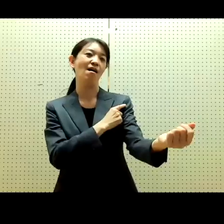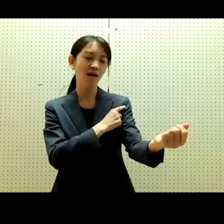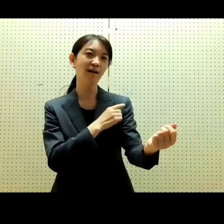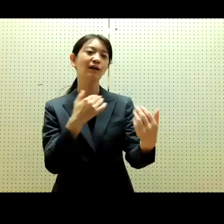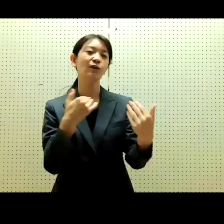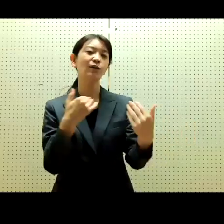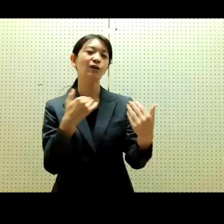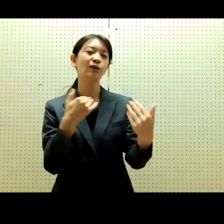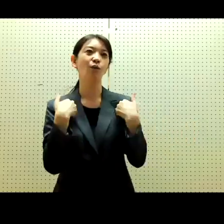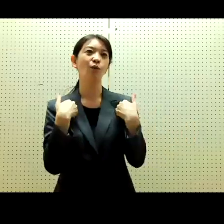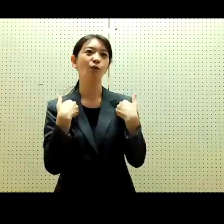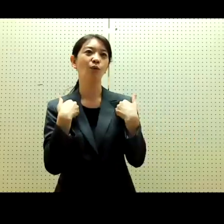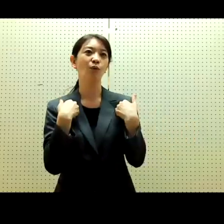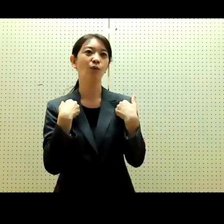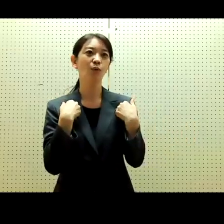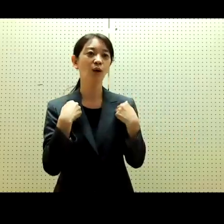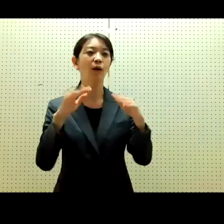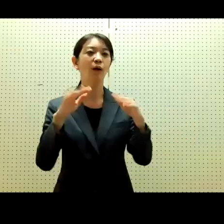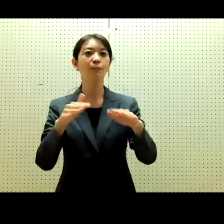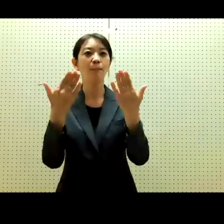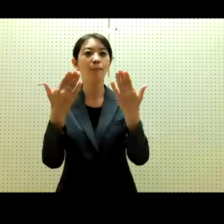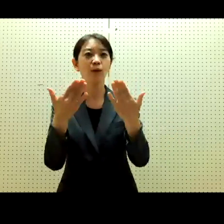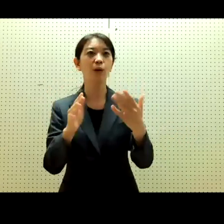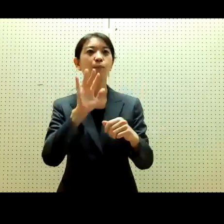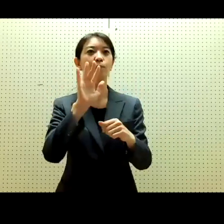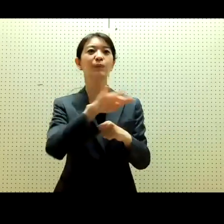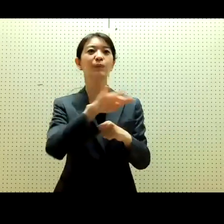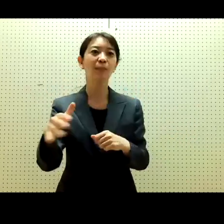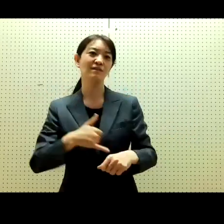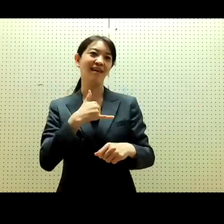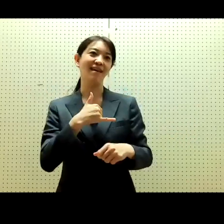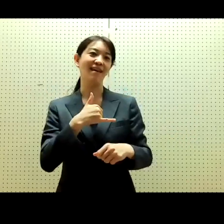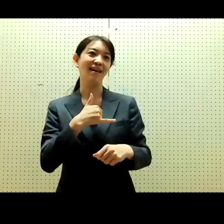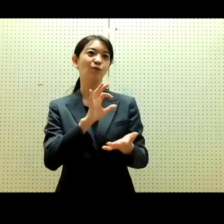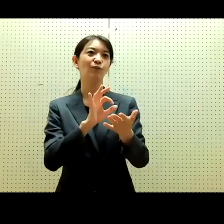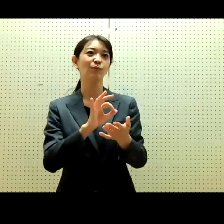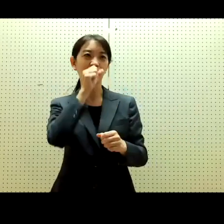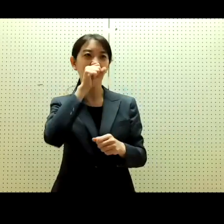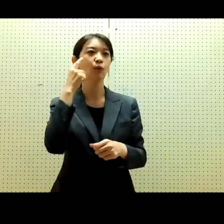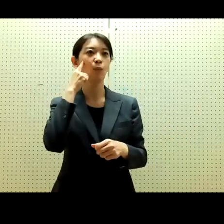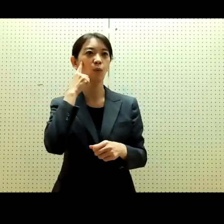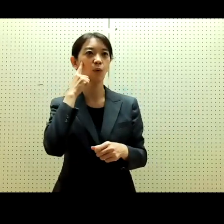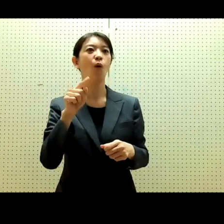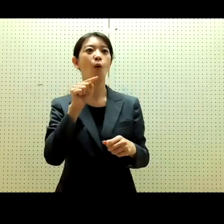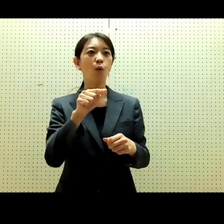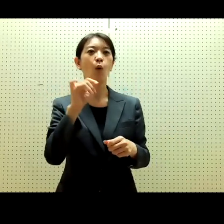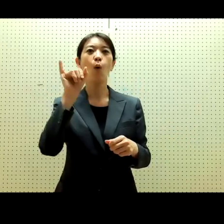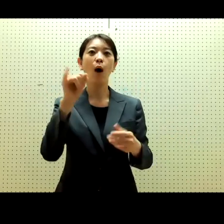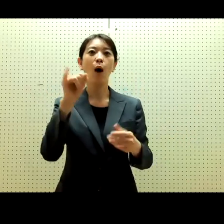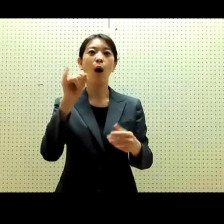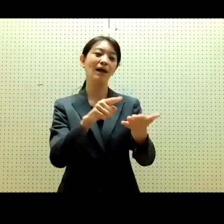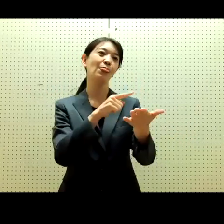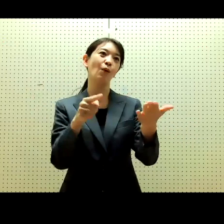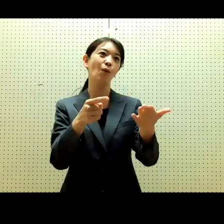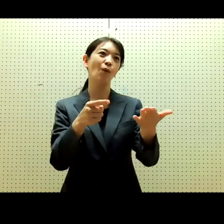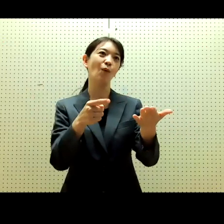っておくことで皆さんの人生で絶対生かせると思いますし、それを生かせる端末がこの iPad だったりしますので